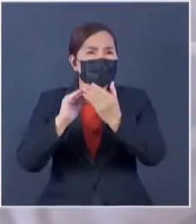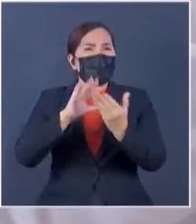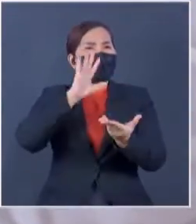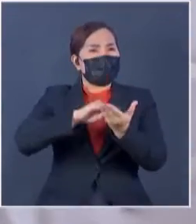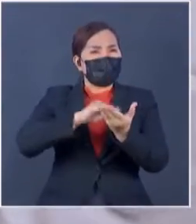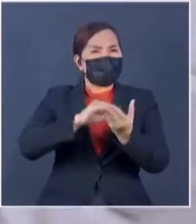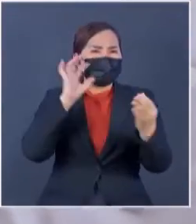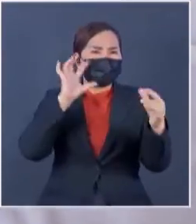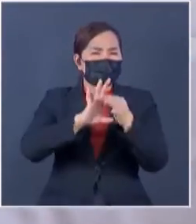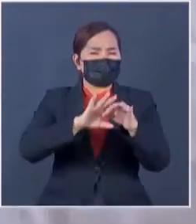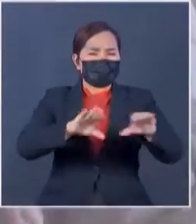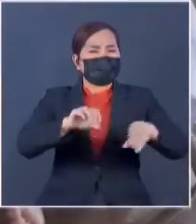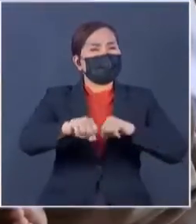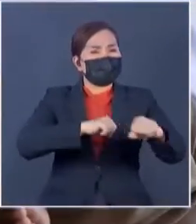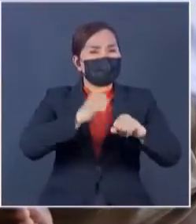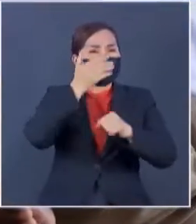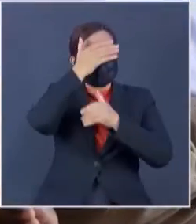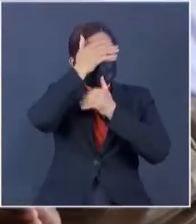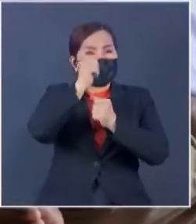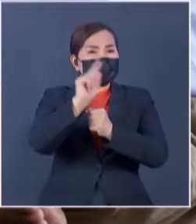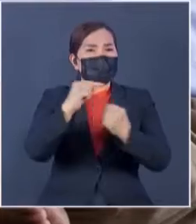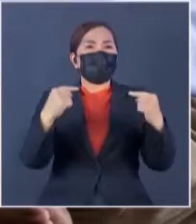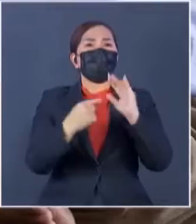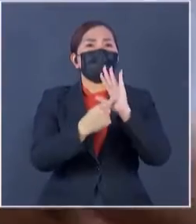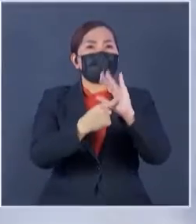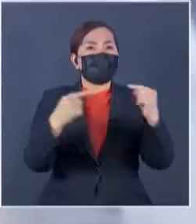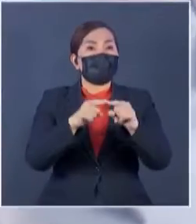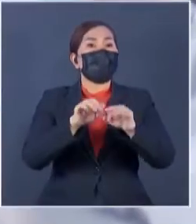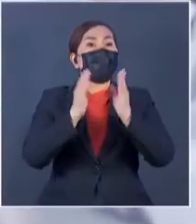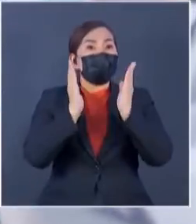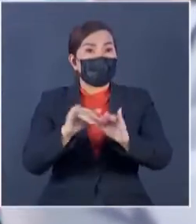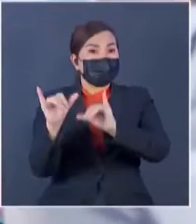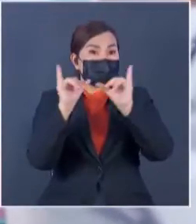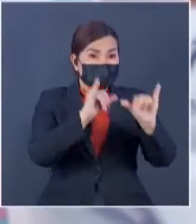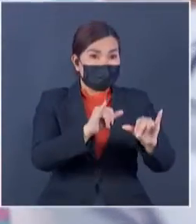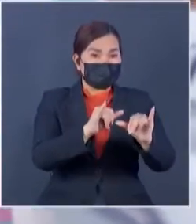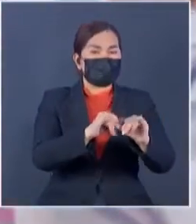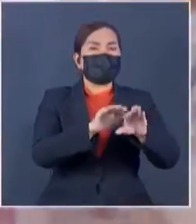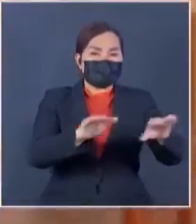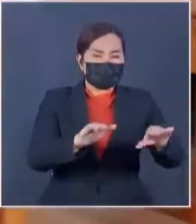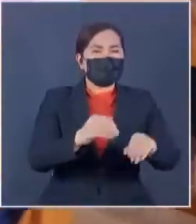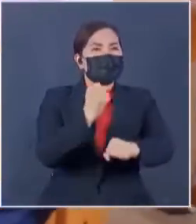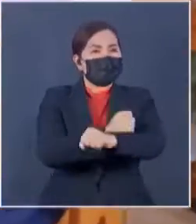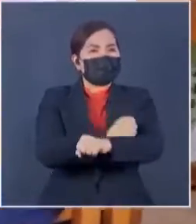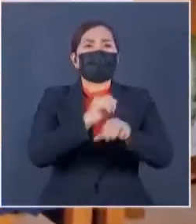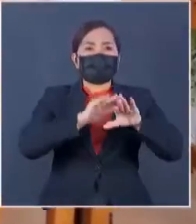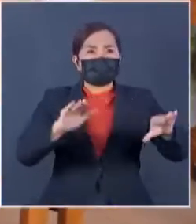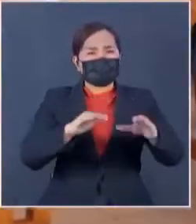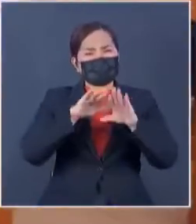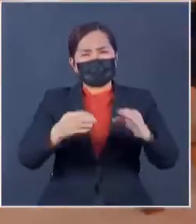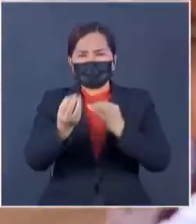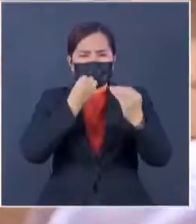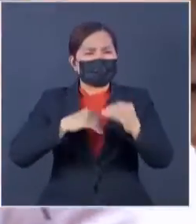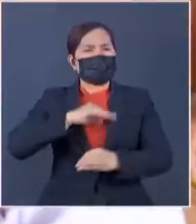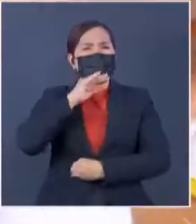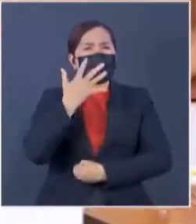ำหรับเด็กและเยาวชนอย่างเช่นสถิติผู้อพยพเป็นเด็กแรงงานเด็กสถิติเด็กที่ขาดสารอาหาร